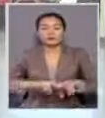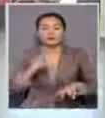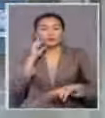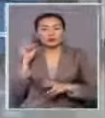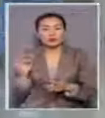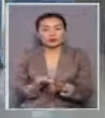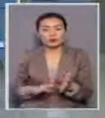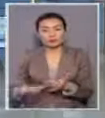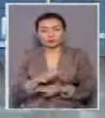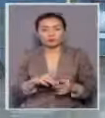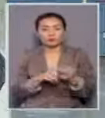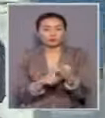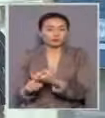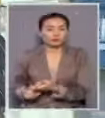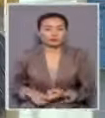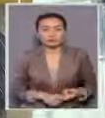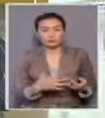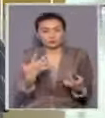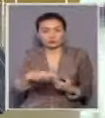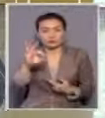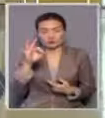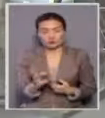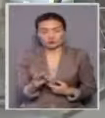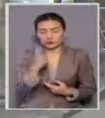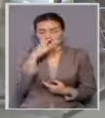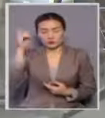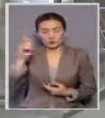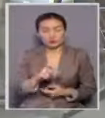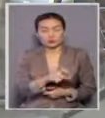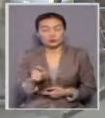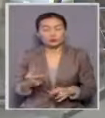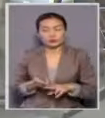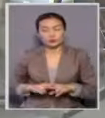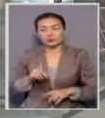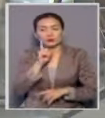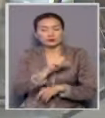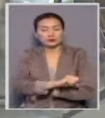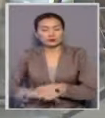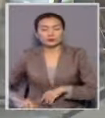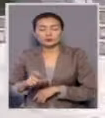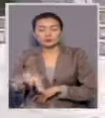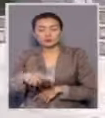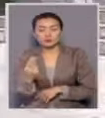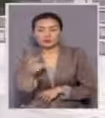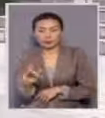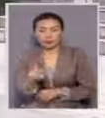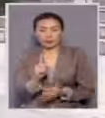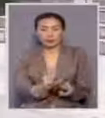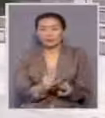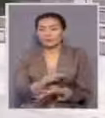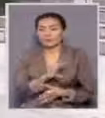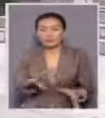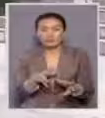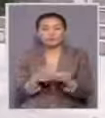Алматы қалаларында вирус жұқтырғандардың тек 5% шетелден келгендер. Сондықтан әзір шекарадан кіретіндерге ПТР-тест тапсыру міндеттелген